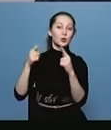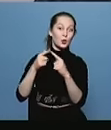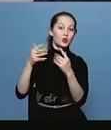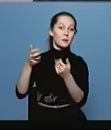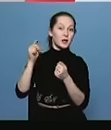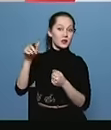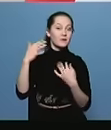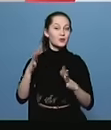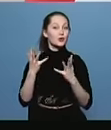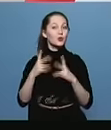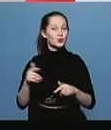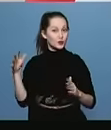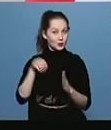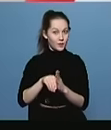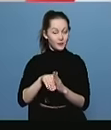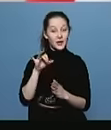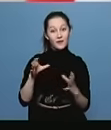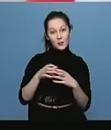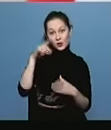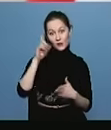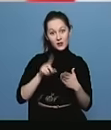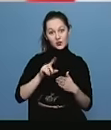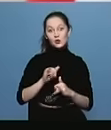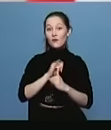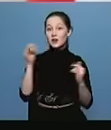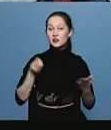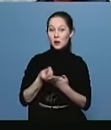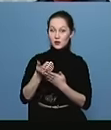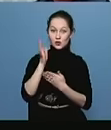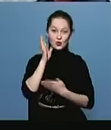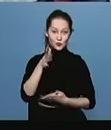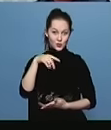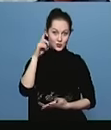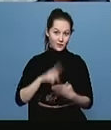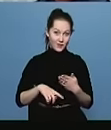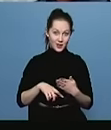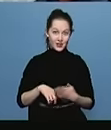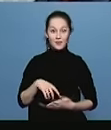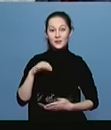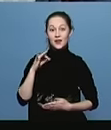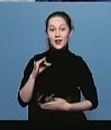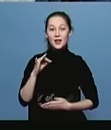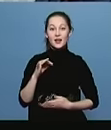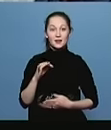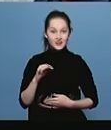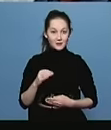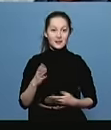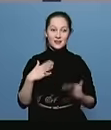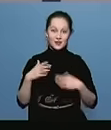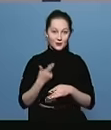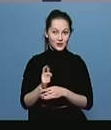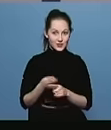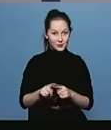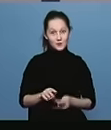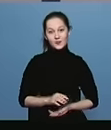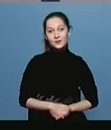произведен расчет. В компании уверены, количество тех, кто экономит личное время с помощью «Энергосбыт Плюс», будет еще больше. Елена Гримулина,